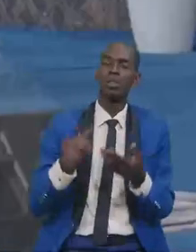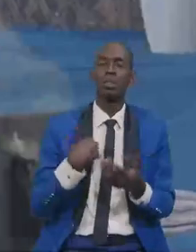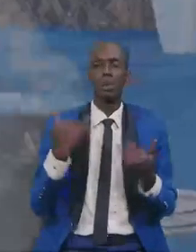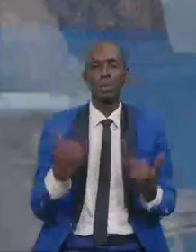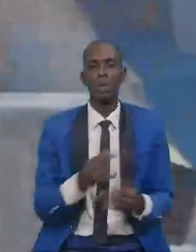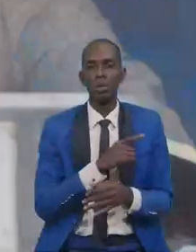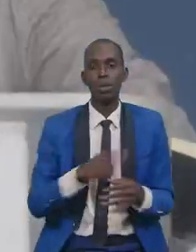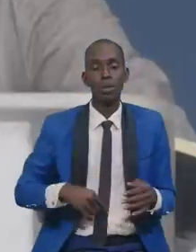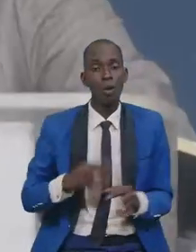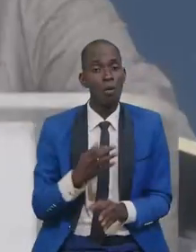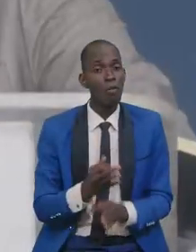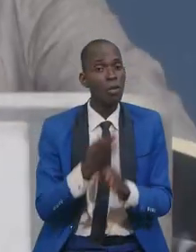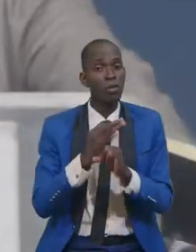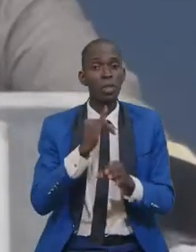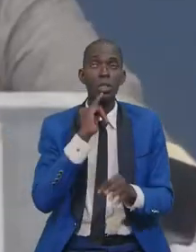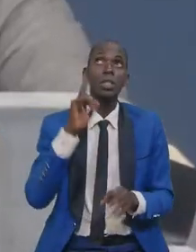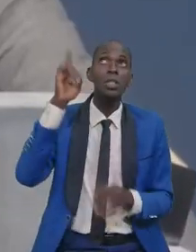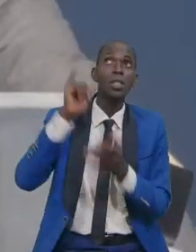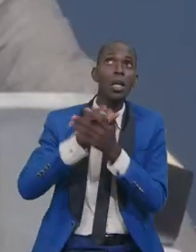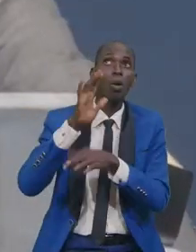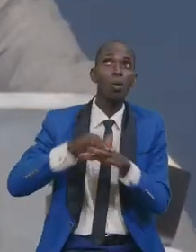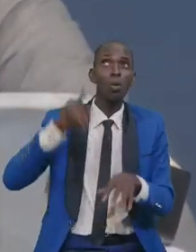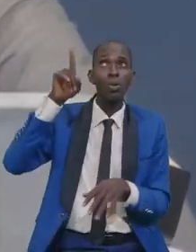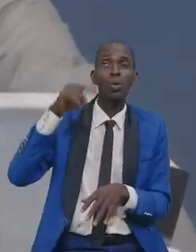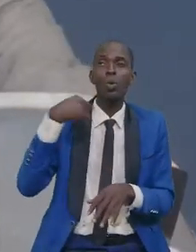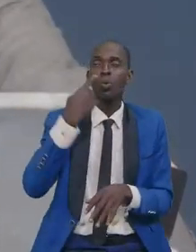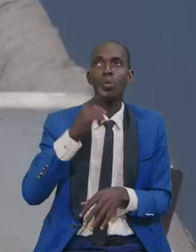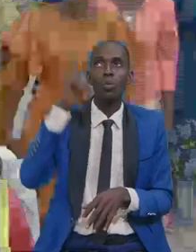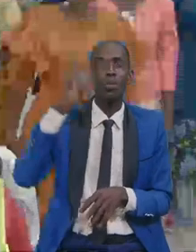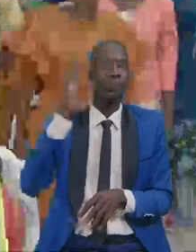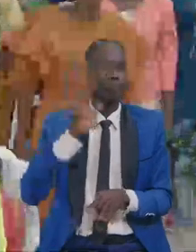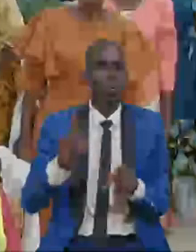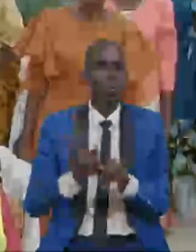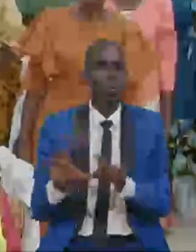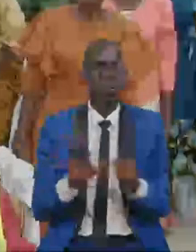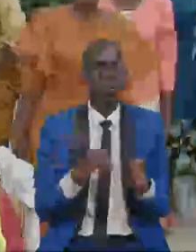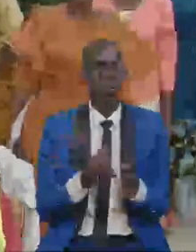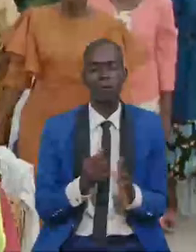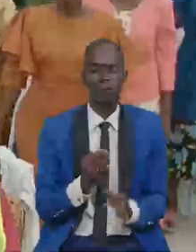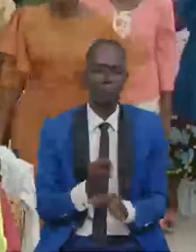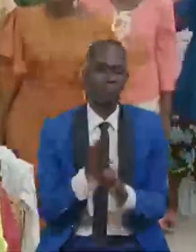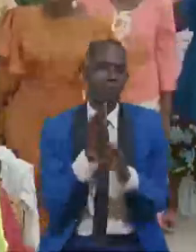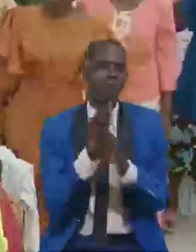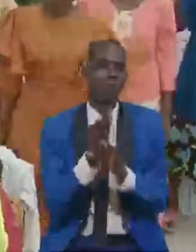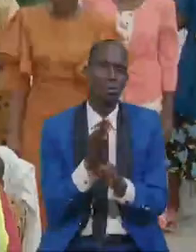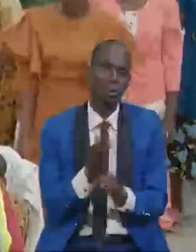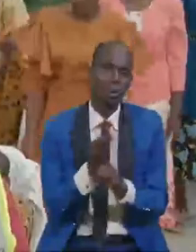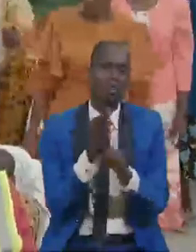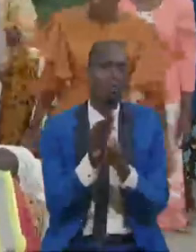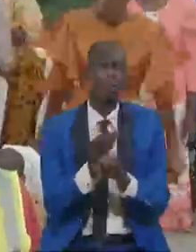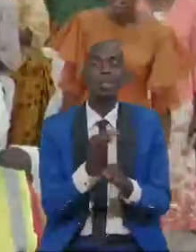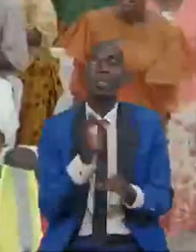donne-le-moi, Seigneur, donne-le-moi, Seigneur. Celui qui vous appelle est fidèle, et c'est lui qui le fera. Celui qui est